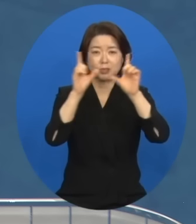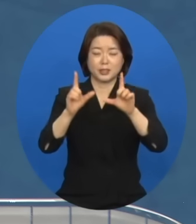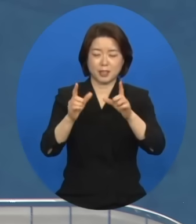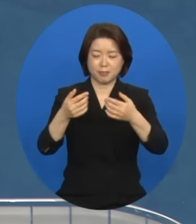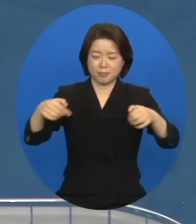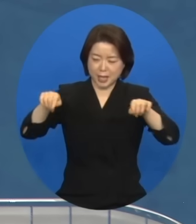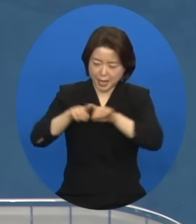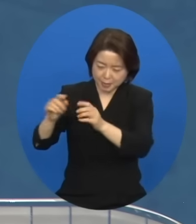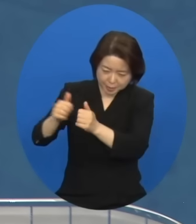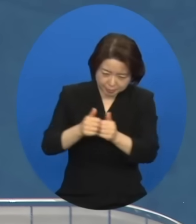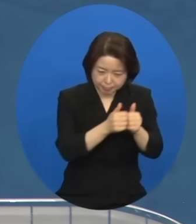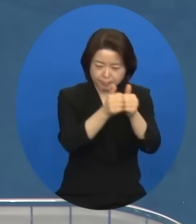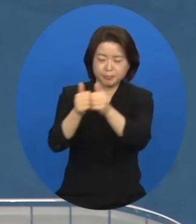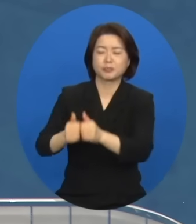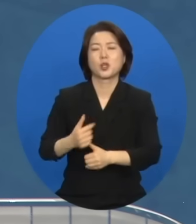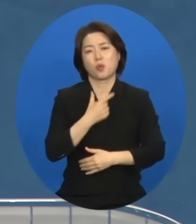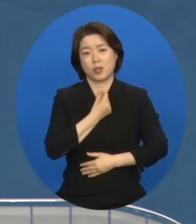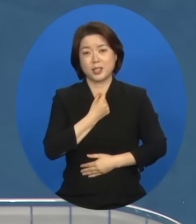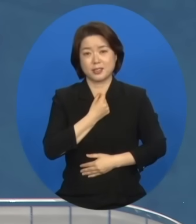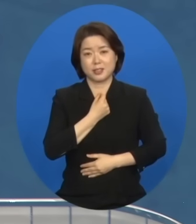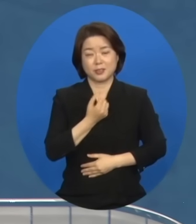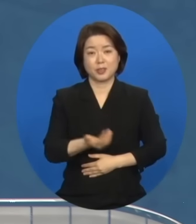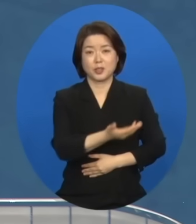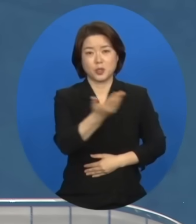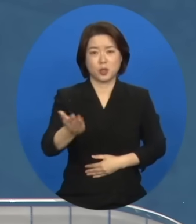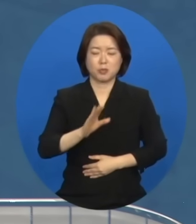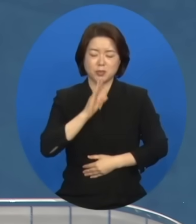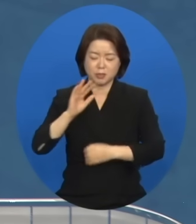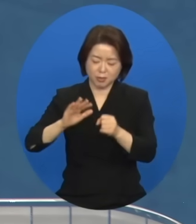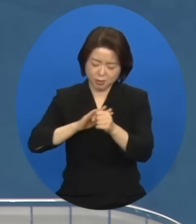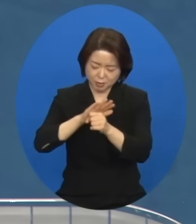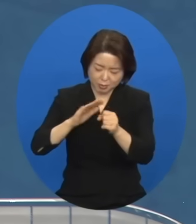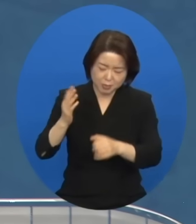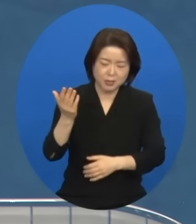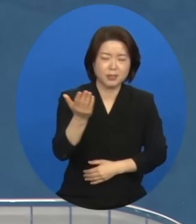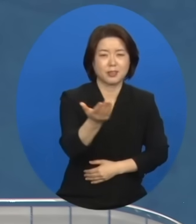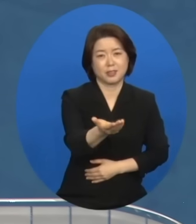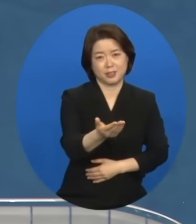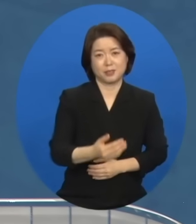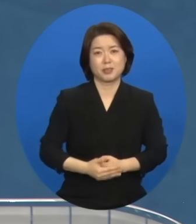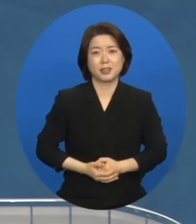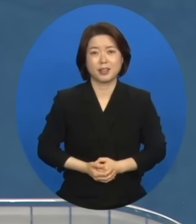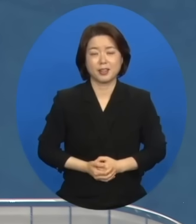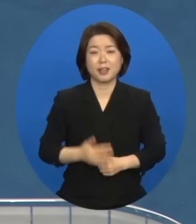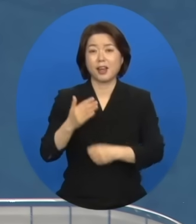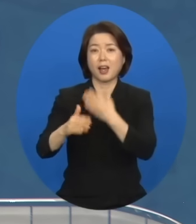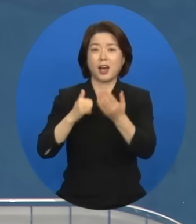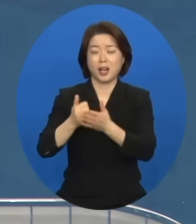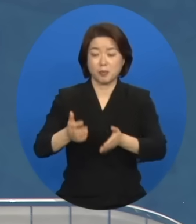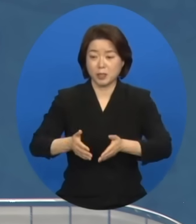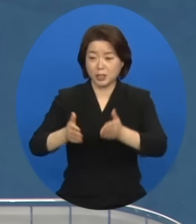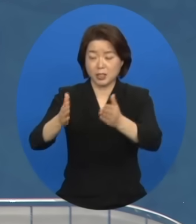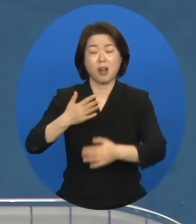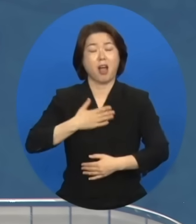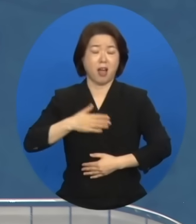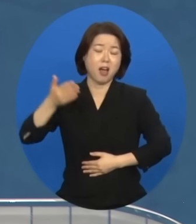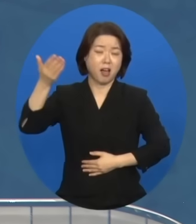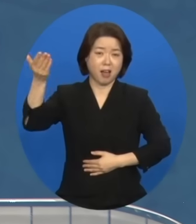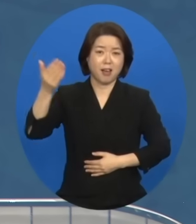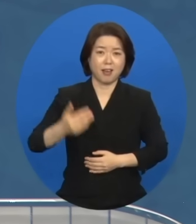함께 하기를 원하십니다. 여러분을 정말 사랑하십니다. 하나님은 길을 알고 계시는